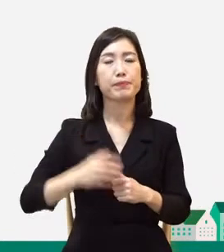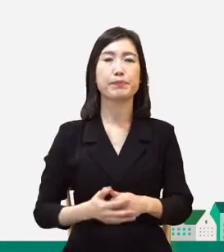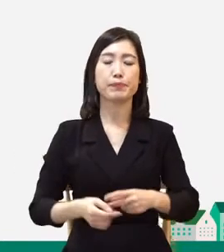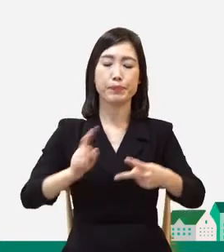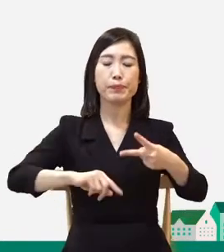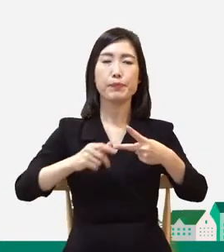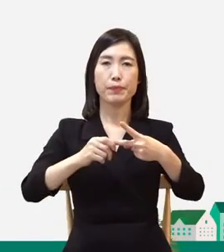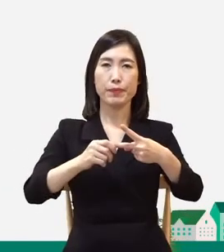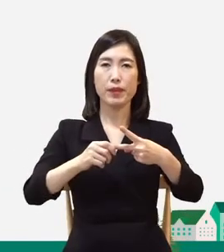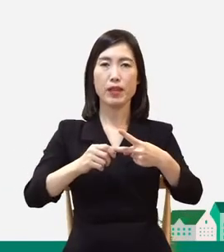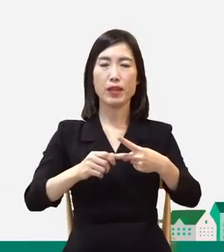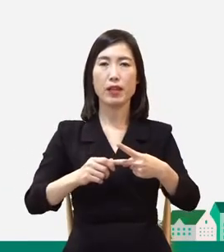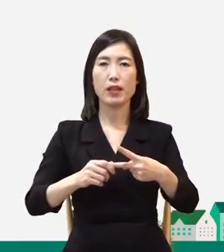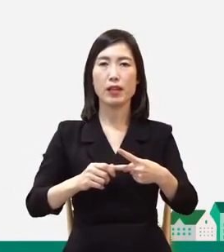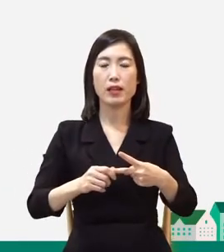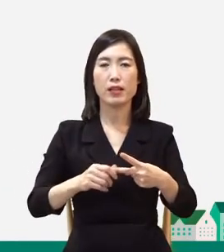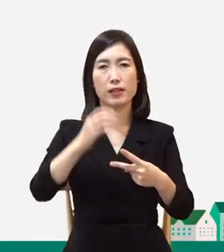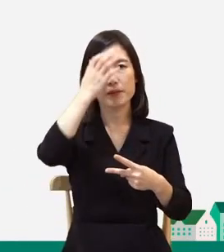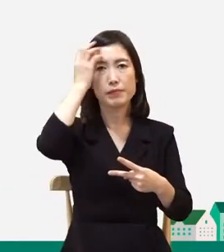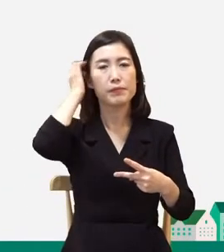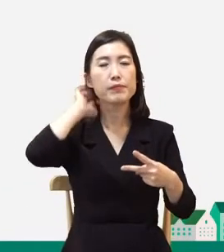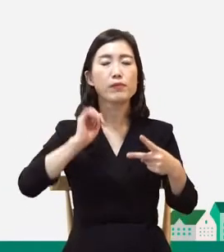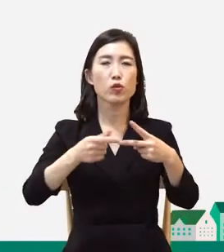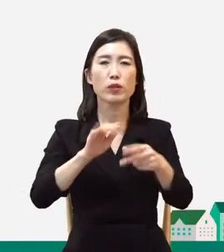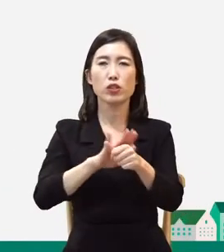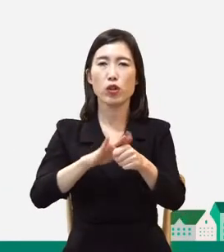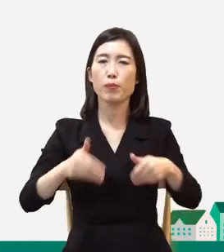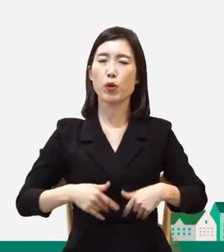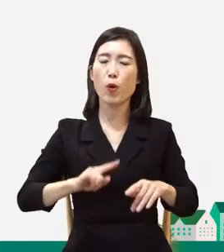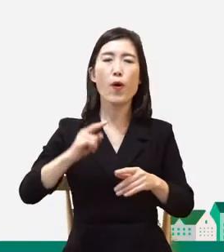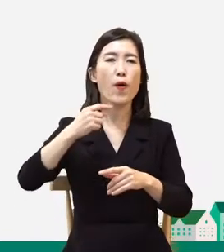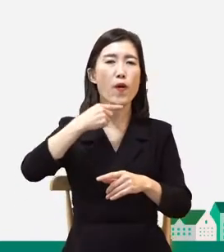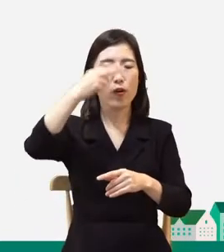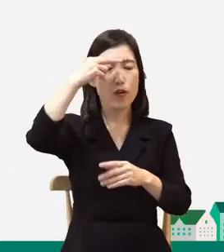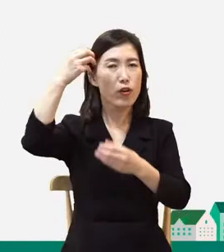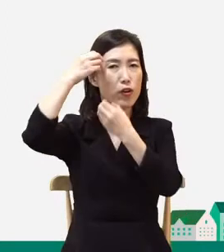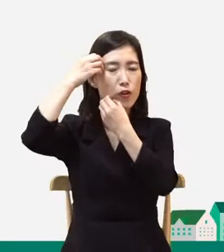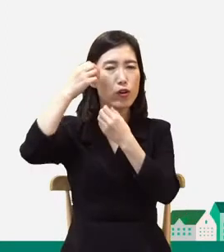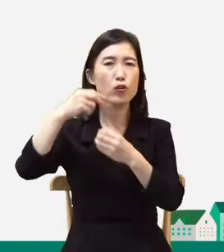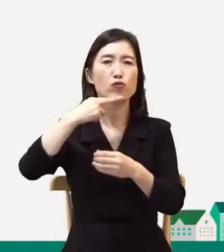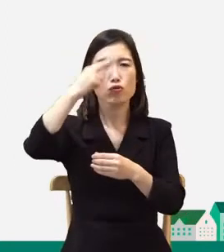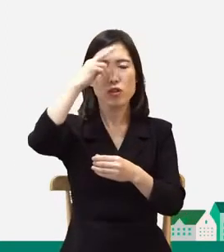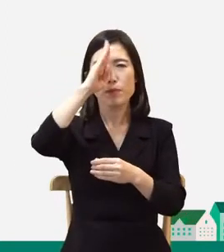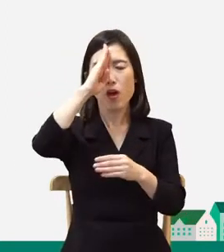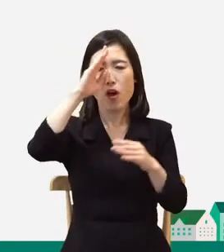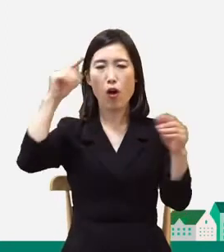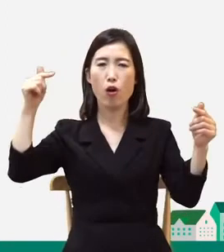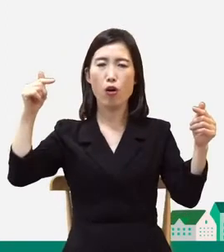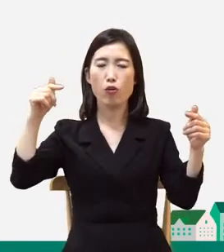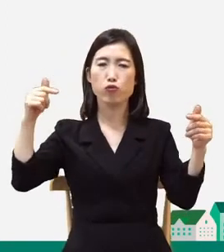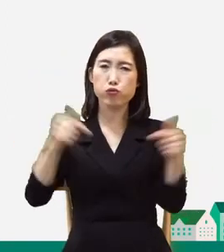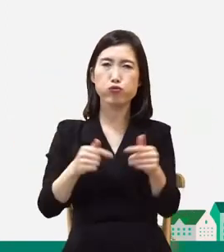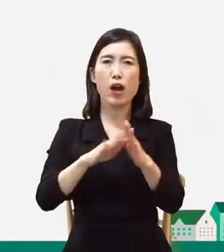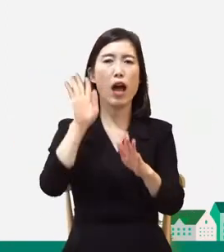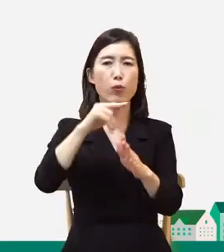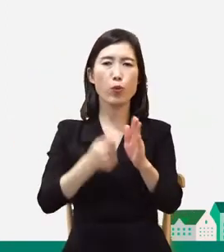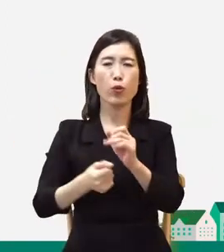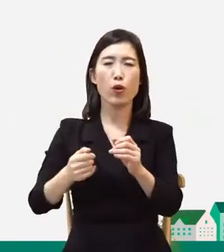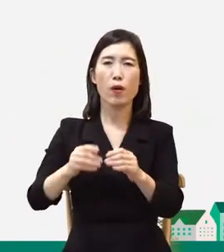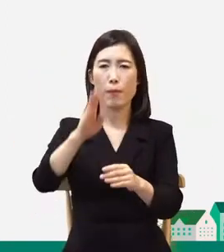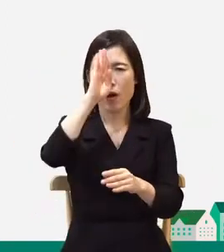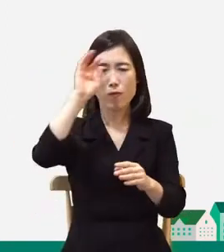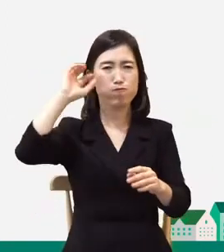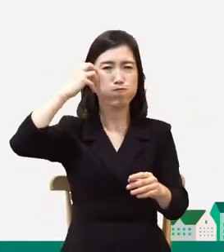두 번째는 일시위기 지원센터 운영이 필요입니다. 알코올 중독자의 해독과 정신질환 재발 시